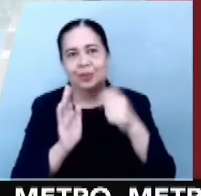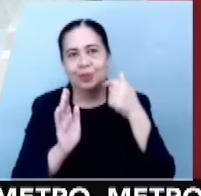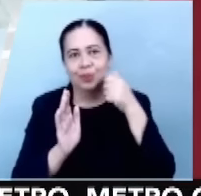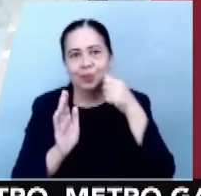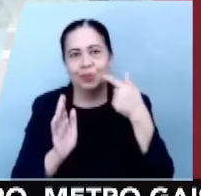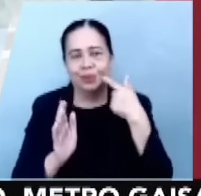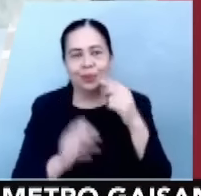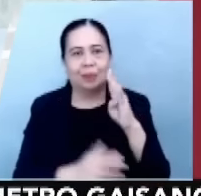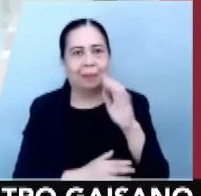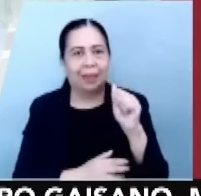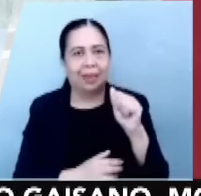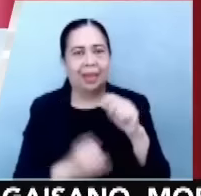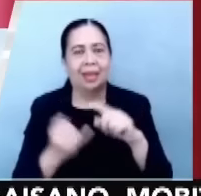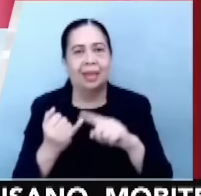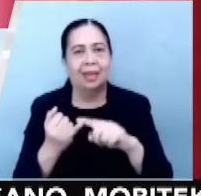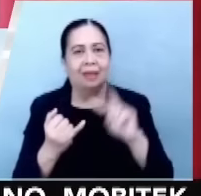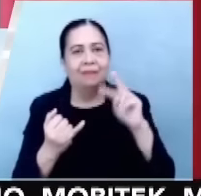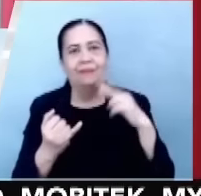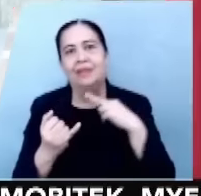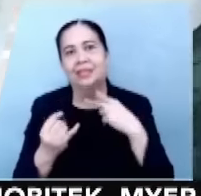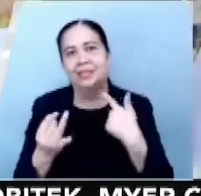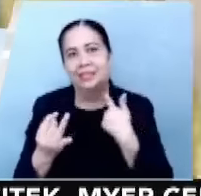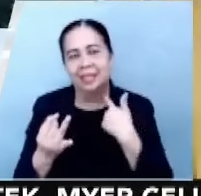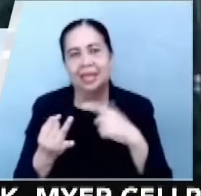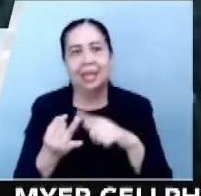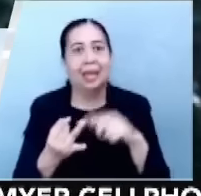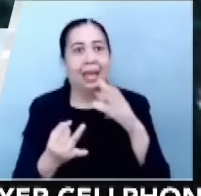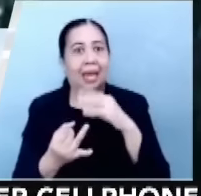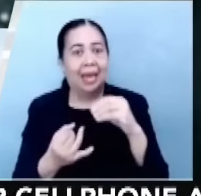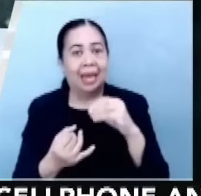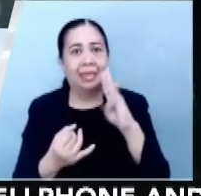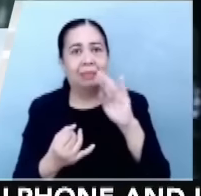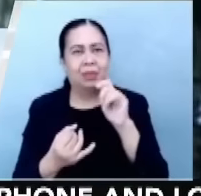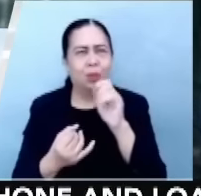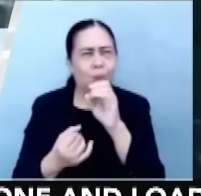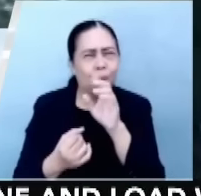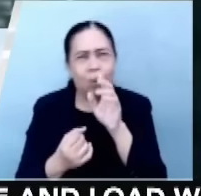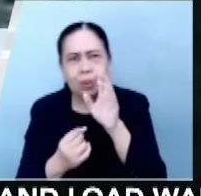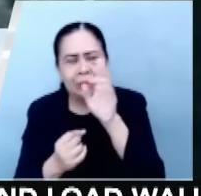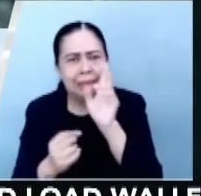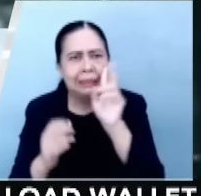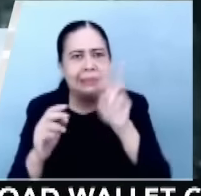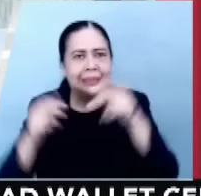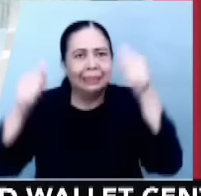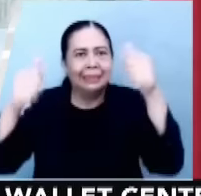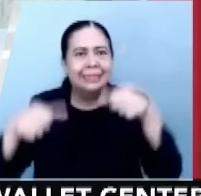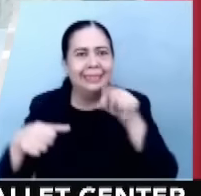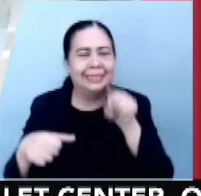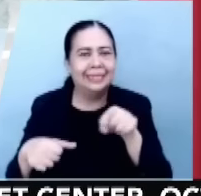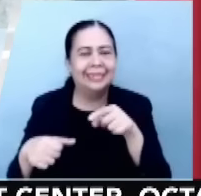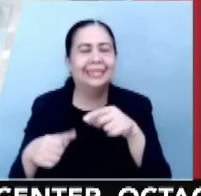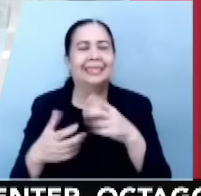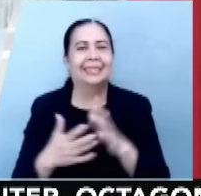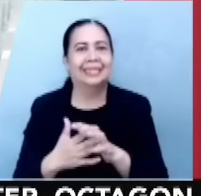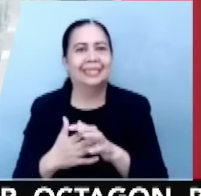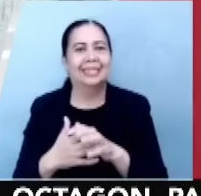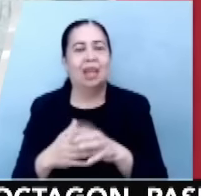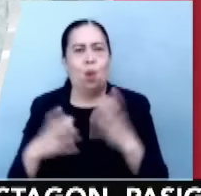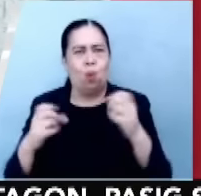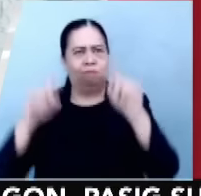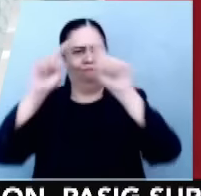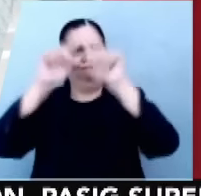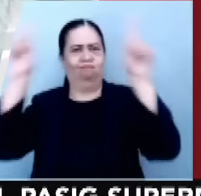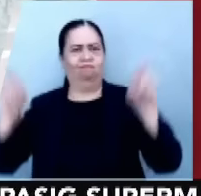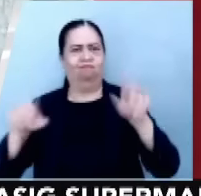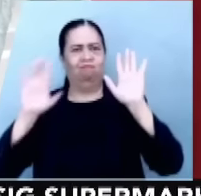Alonso, Vice Ganda, at si Bitoy. Sa caption ni Pepito Manaloto Star, ipapaframe niya raw ito